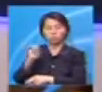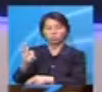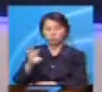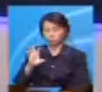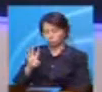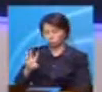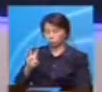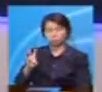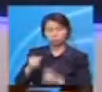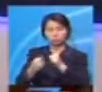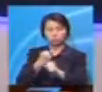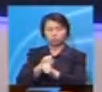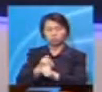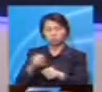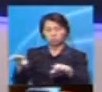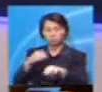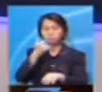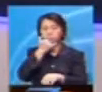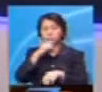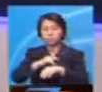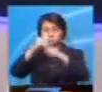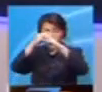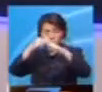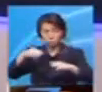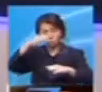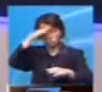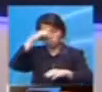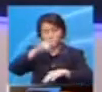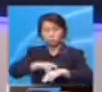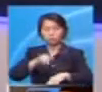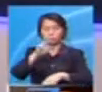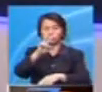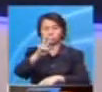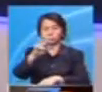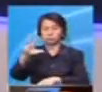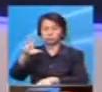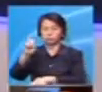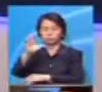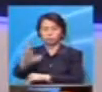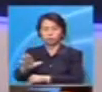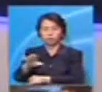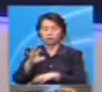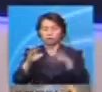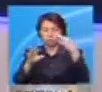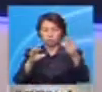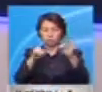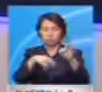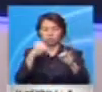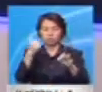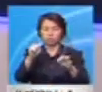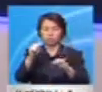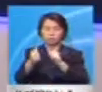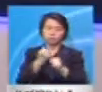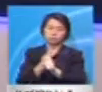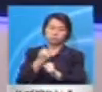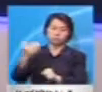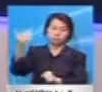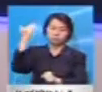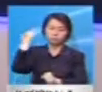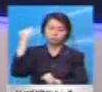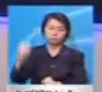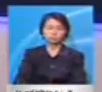melakukan kesalahan itu di muzium diraja Johor pada pukul 2:30 petang 19 Oktober tahun